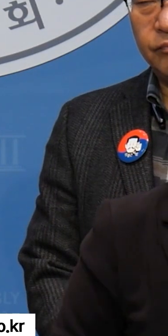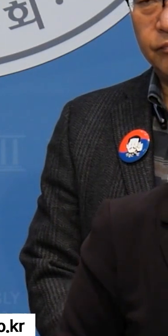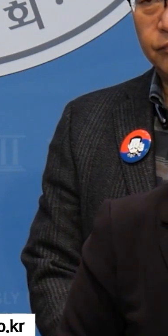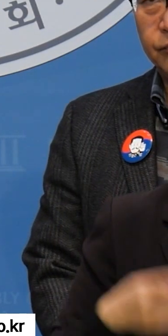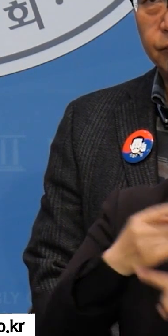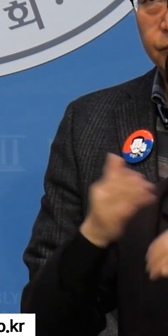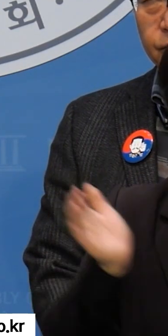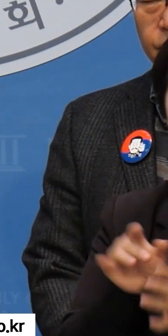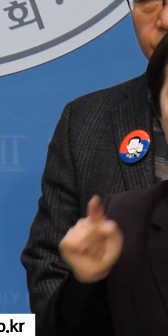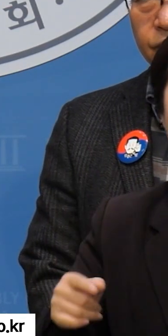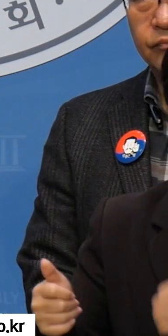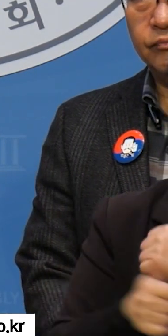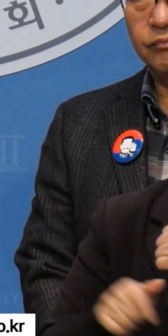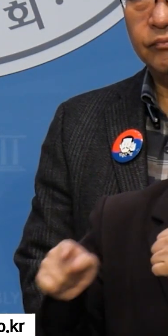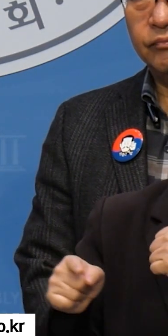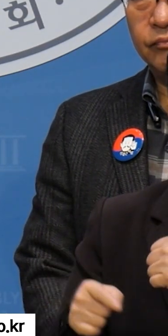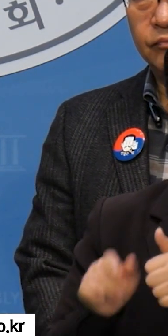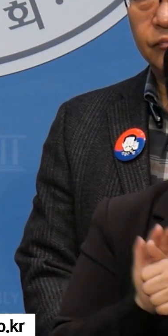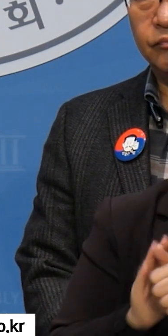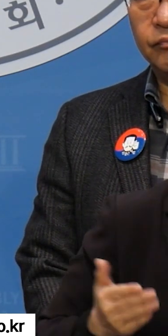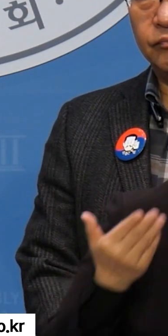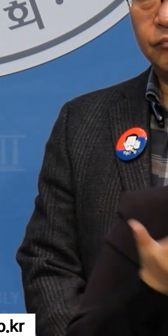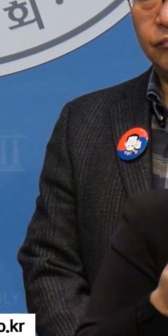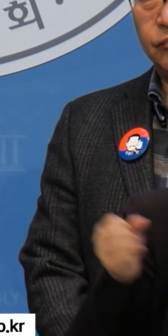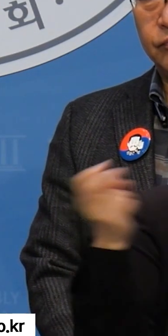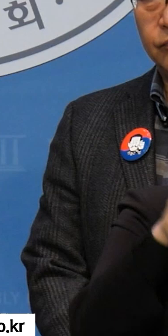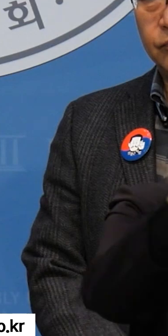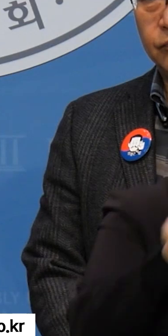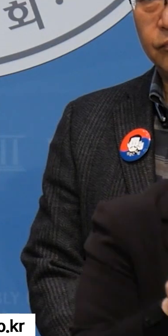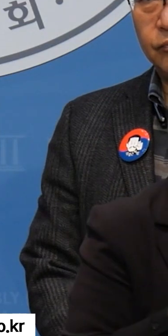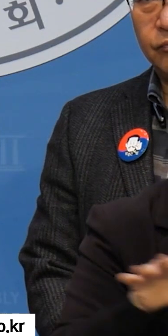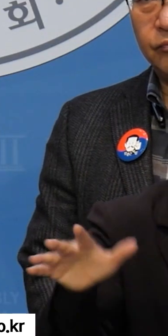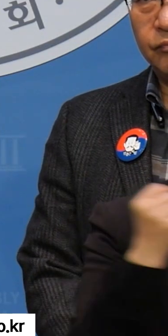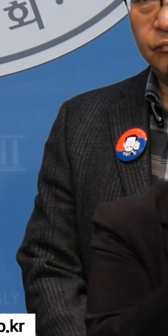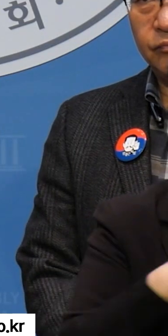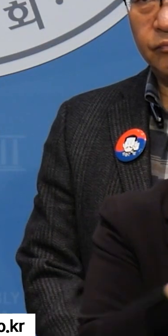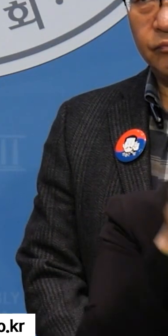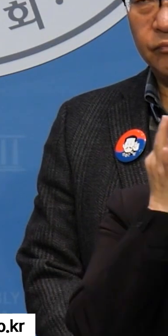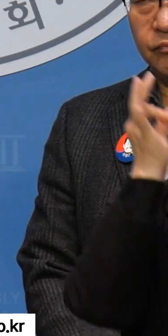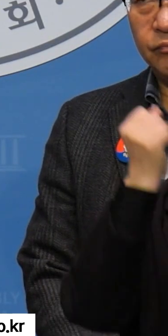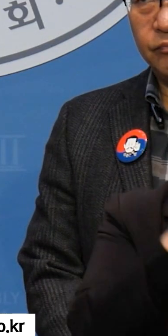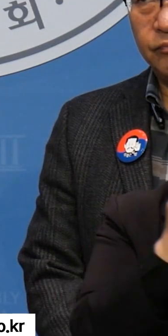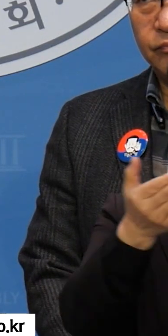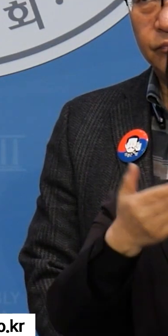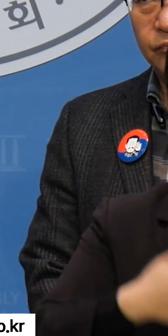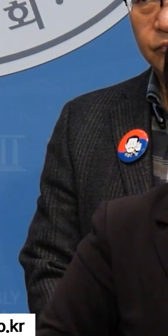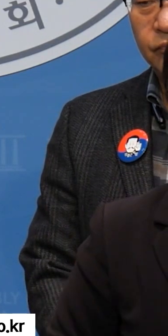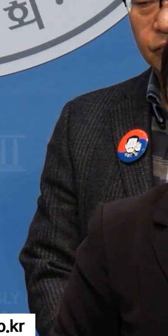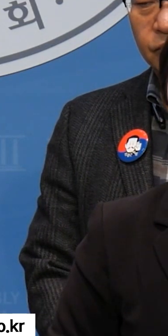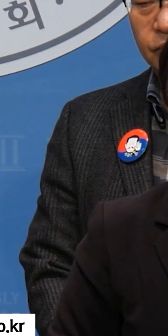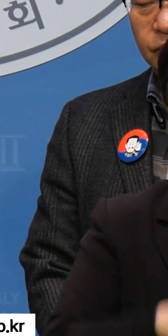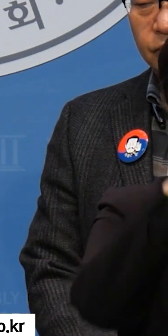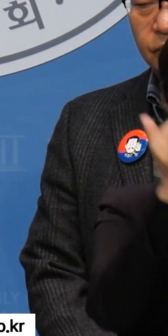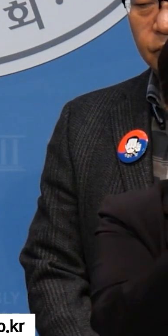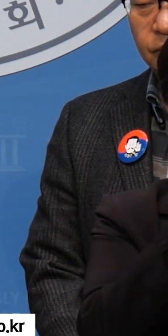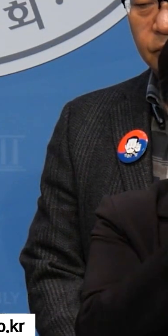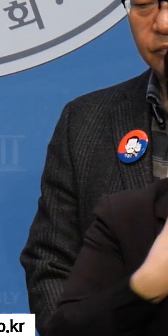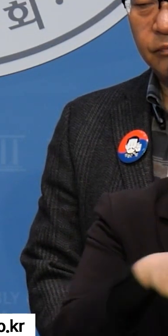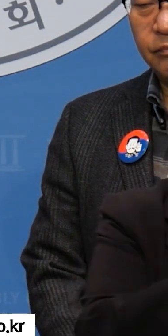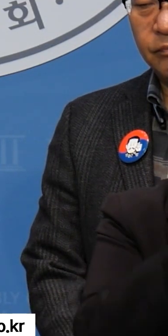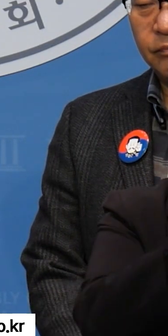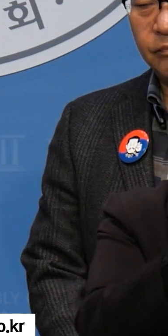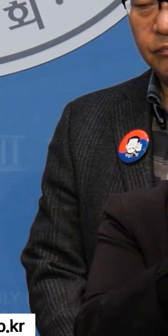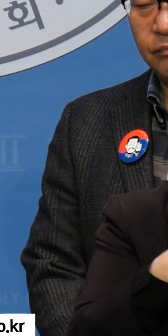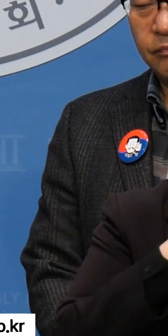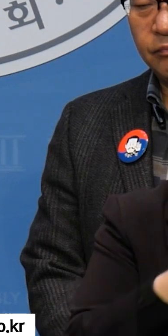당 정책 위에서도 적극 지원하고 전국적인 확산의 방향으로 노력할 것으로 알고 있습니다. 사회복지 안전망을